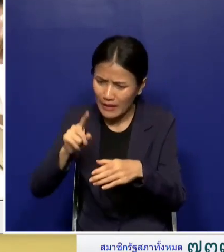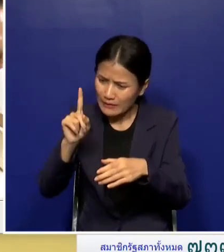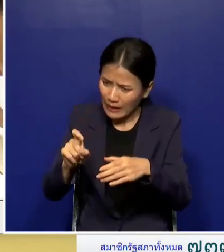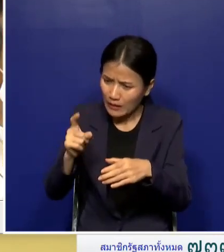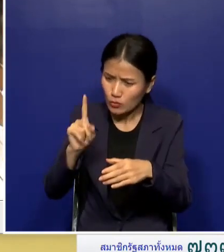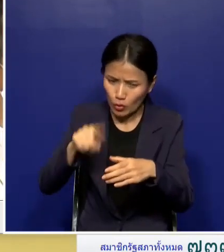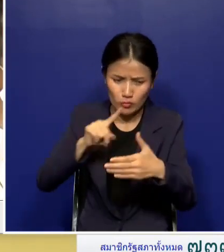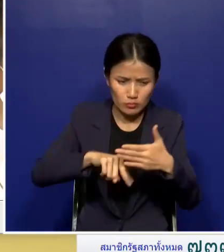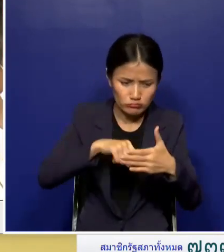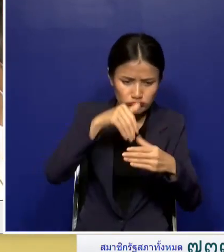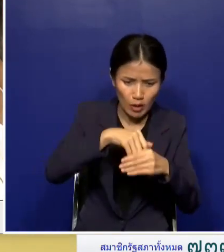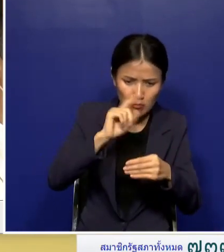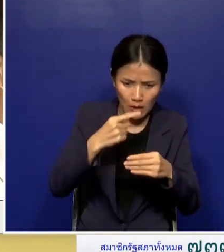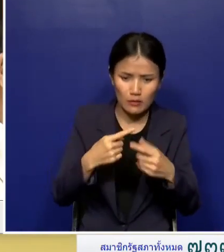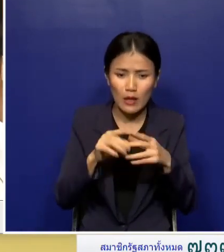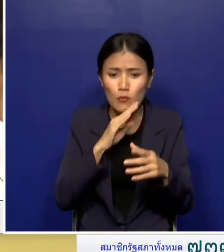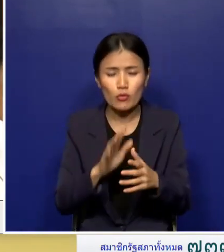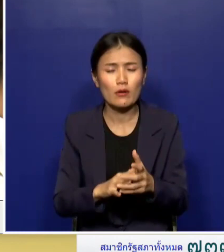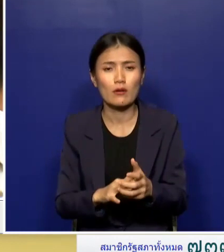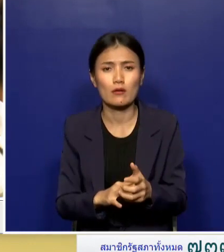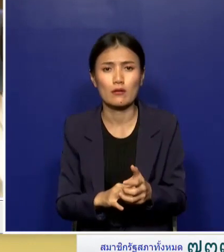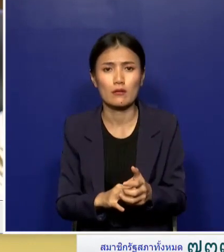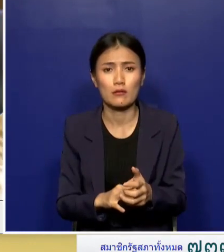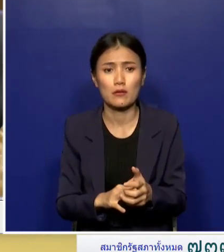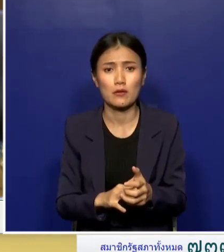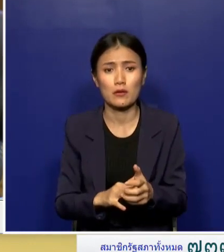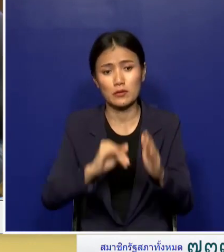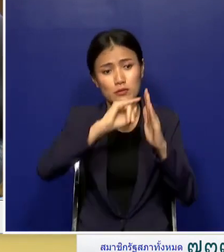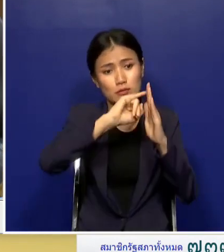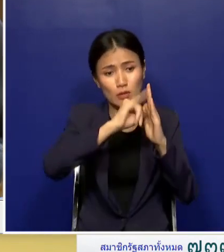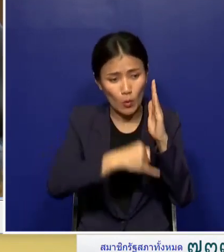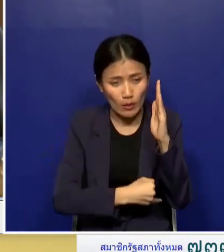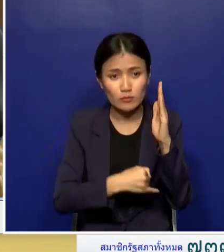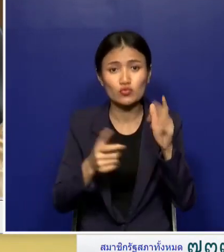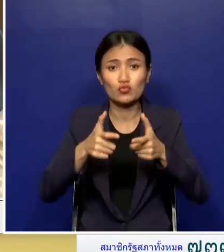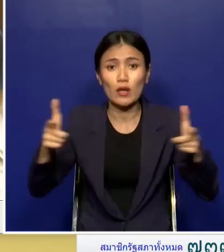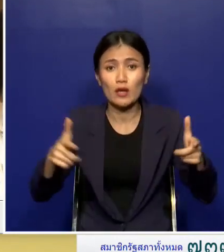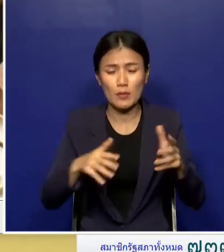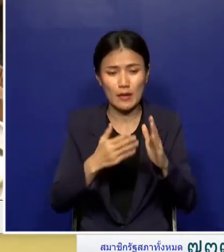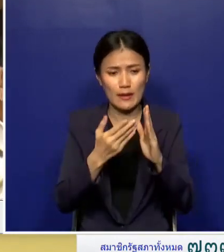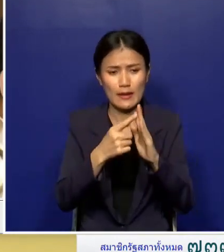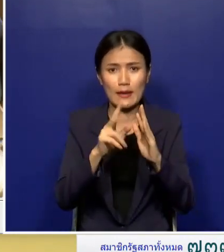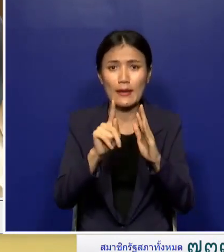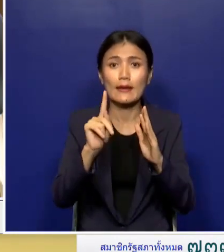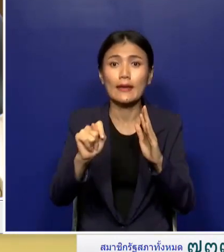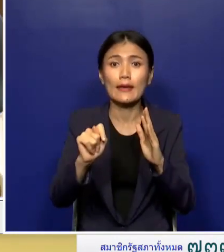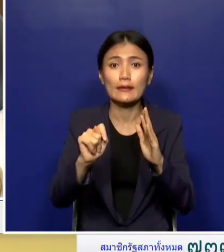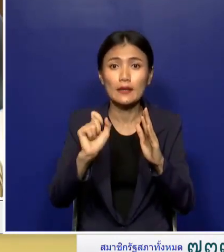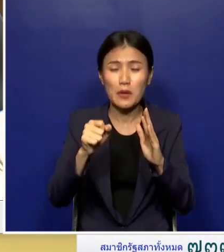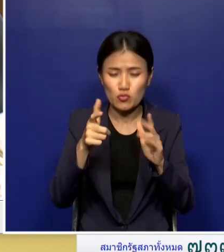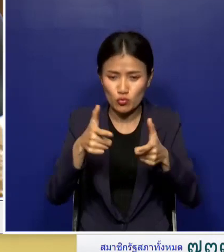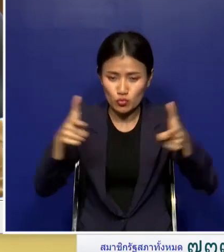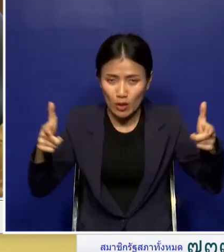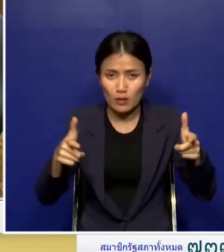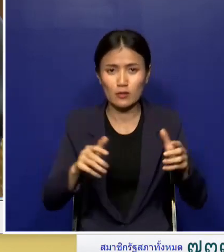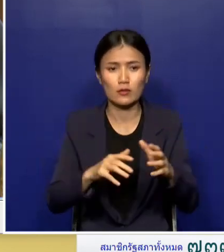องเลือกตั้งใหม่แล้วถ้าเป็นเขตใหญ่เช่นเขตจังหวัดในกรุงเทพมหานครเนี่ยนะฮะสมมุติในกรุงเทพมหานครก็ต้องเตรียม